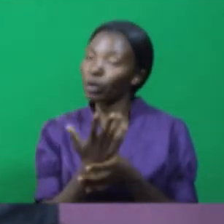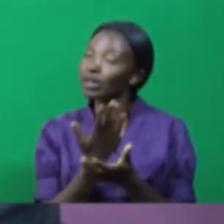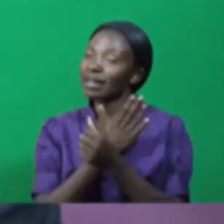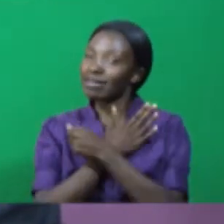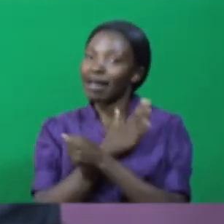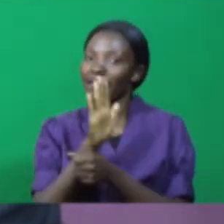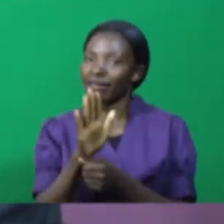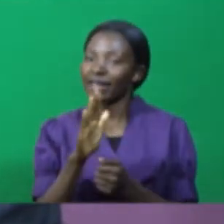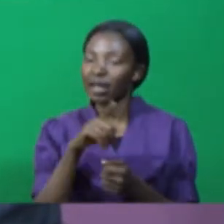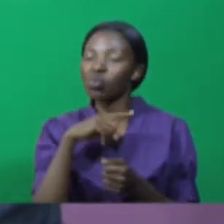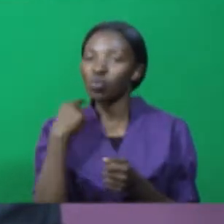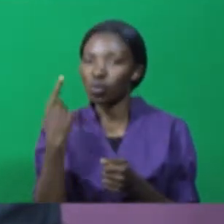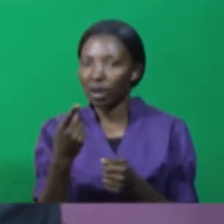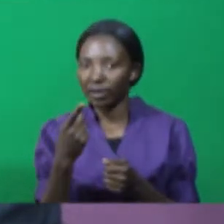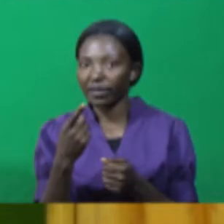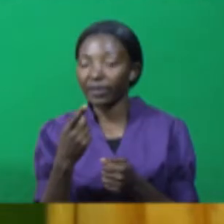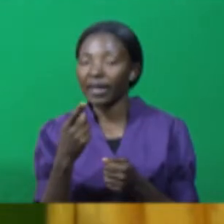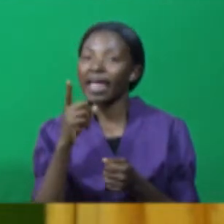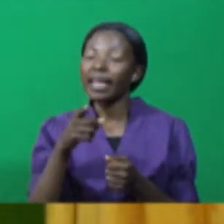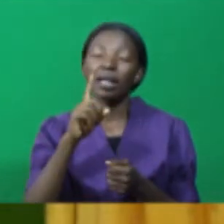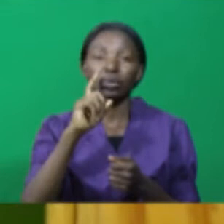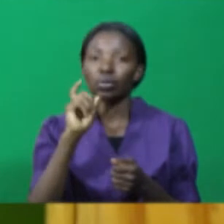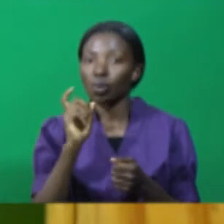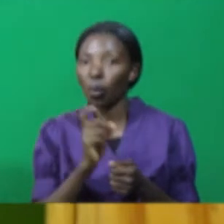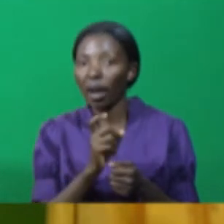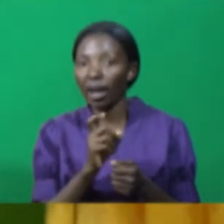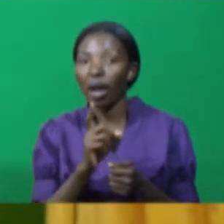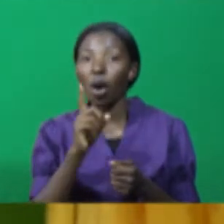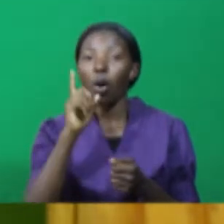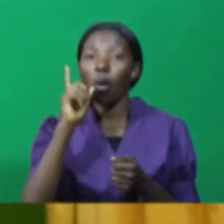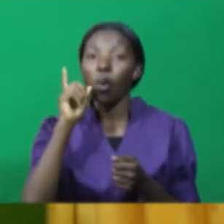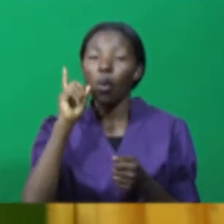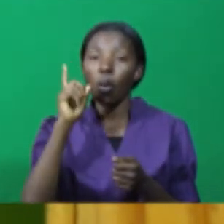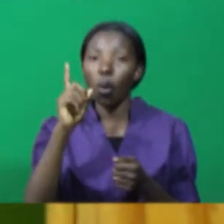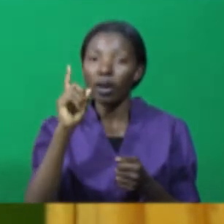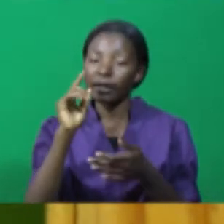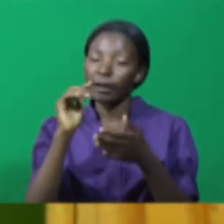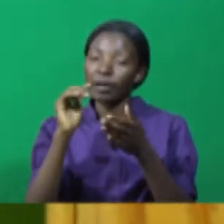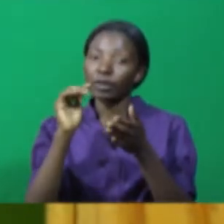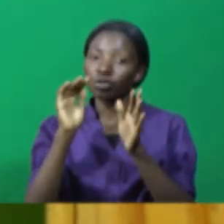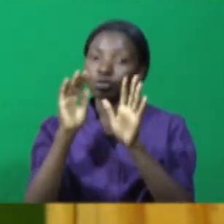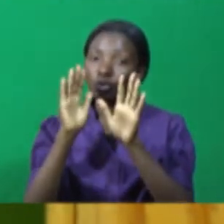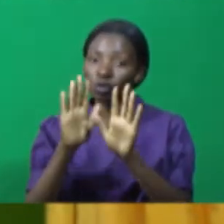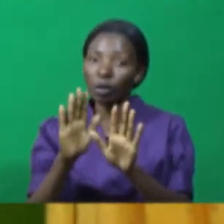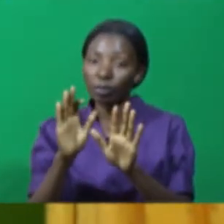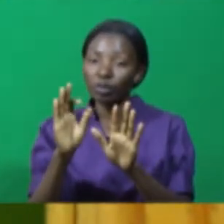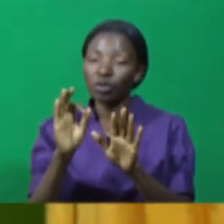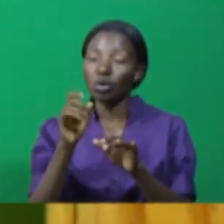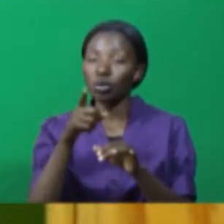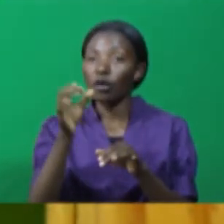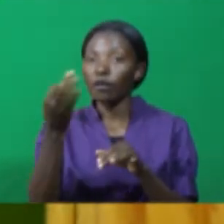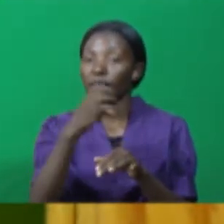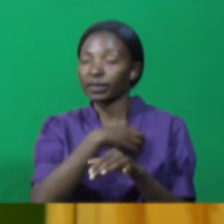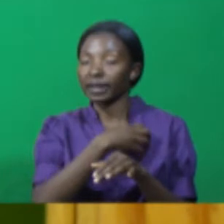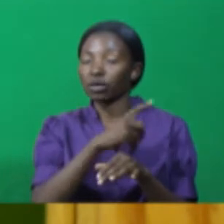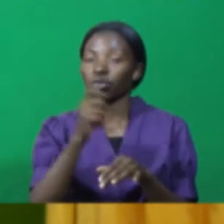wakanaka. Wakatochena. Ndosaka ndakudzivisa nesimba rangu kuti usanditadzira.